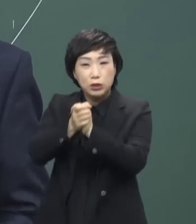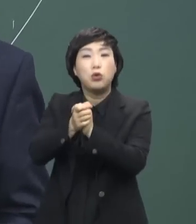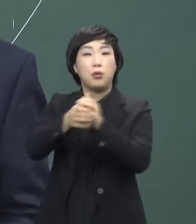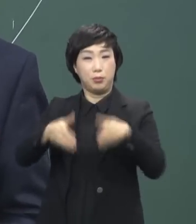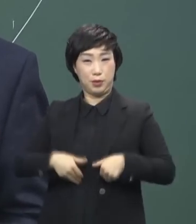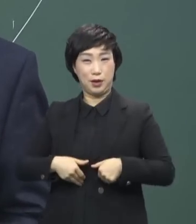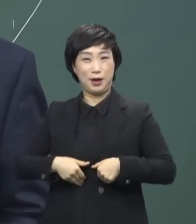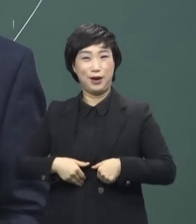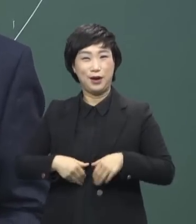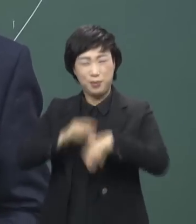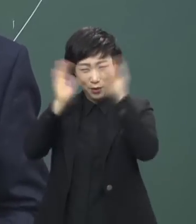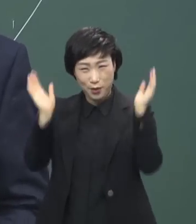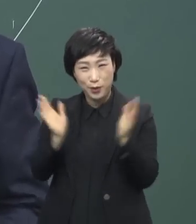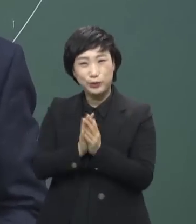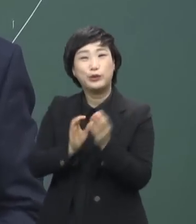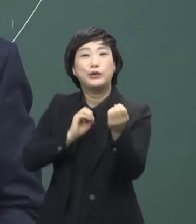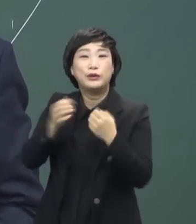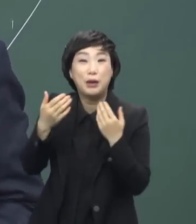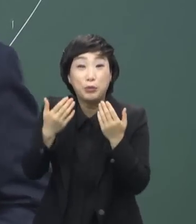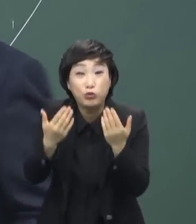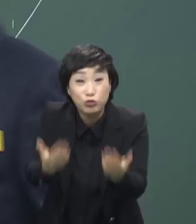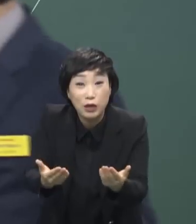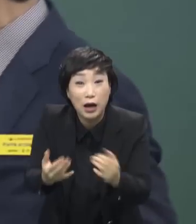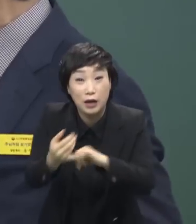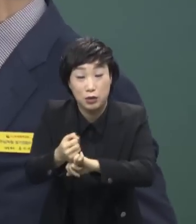구하라. 내가 시행하리니.